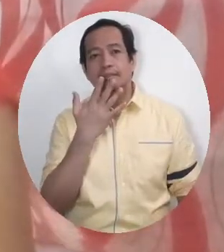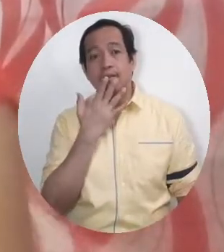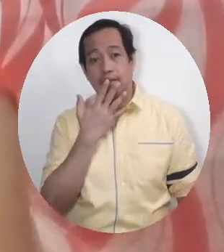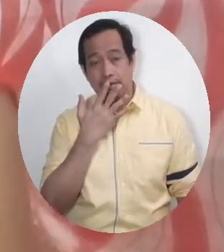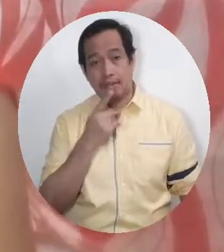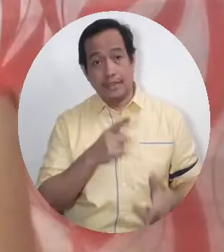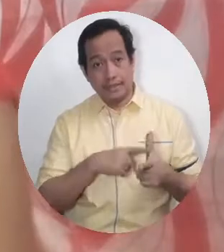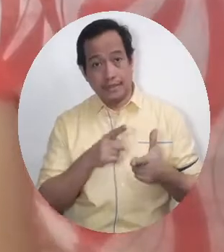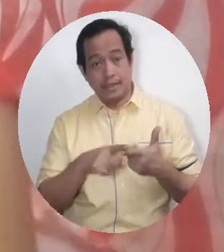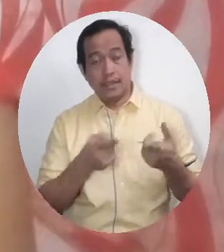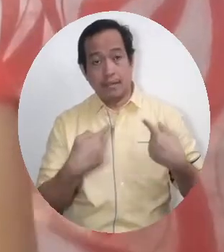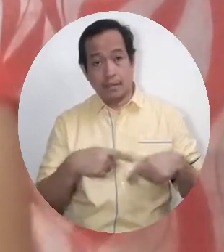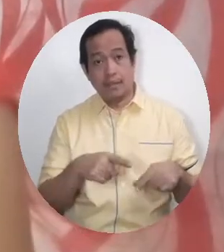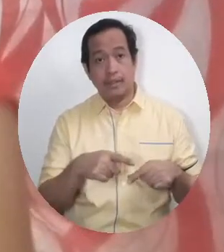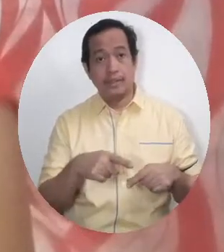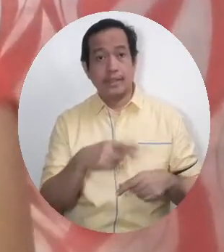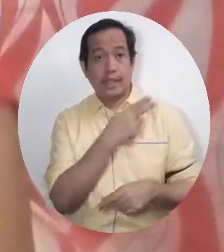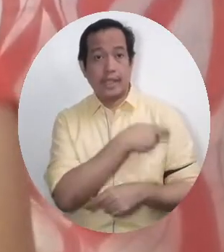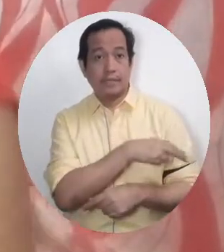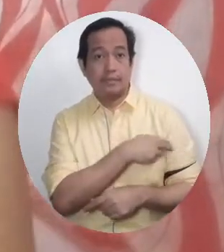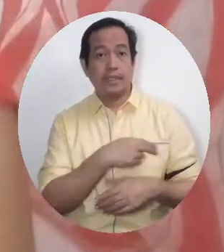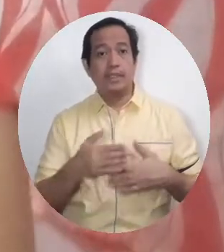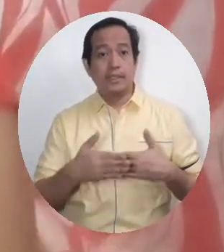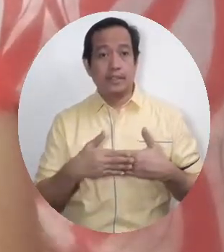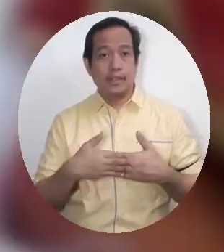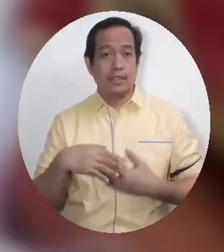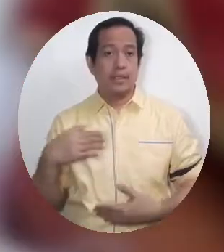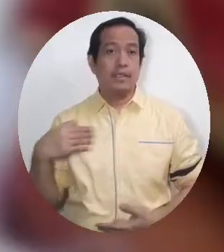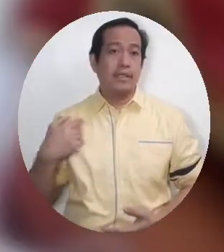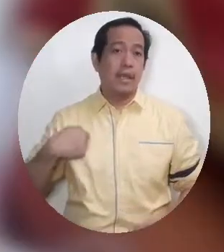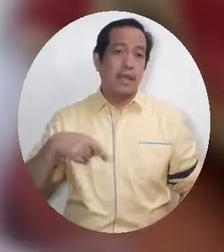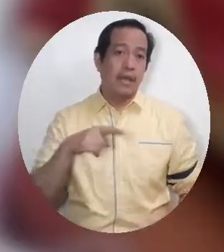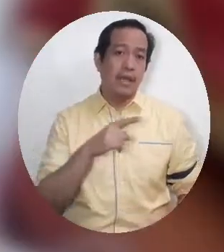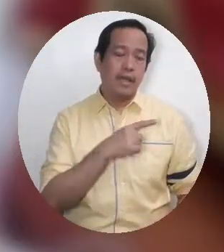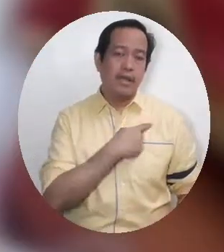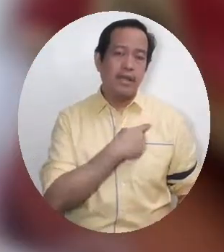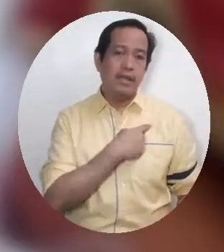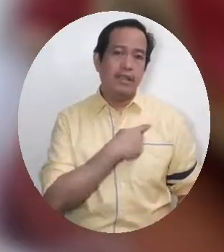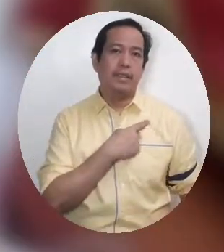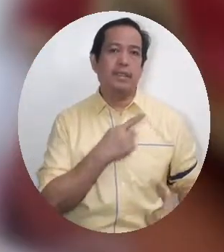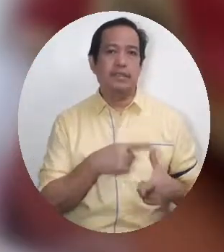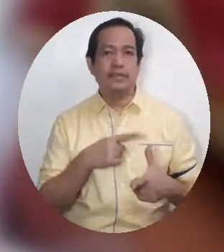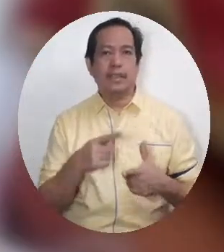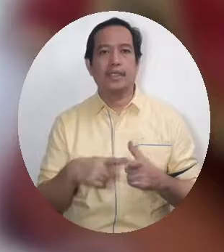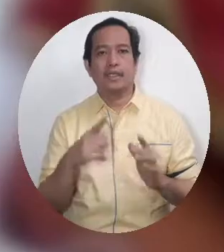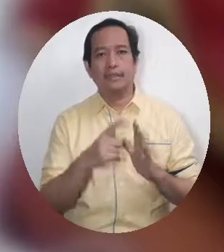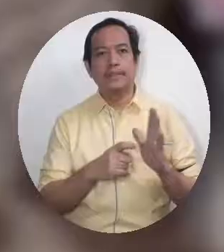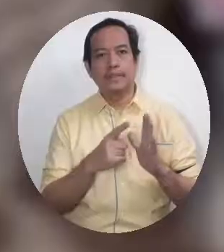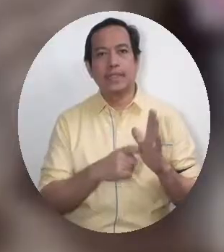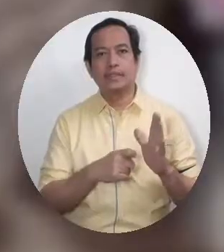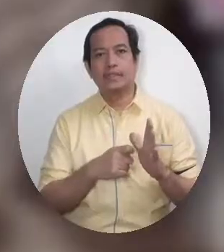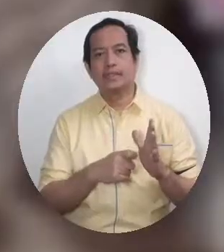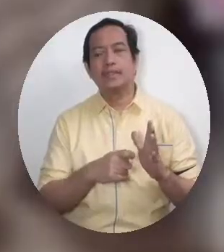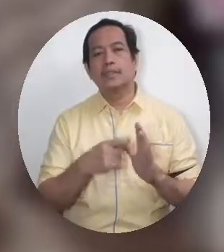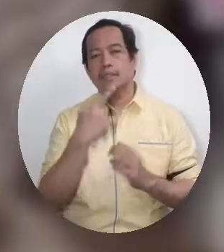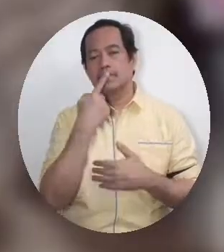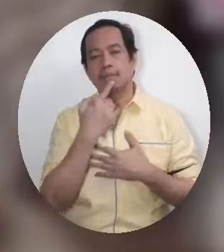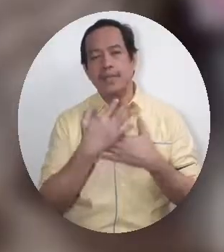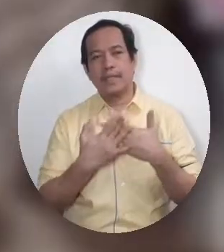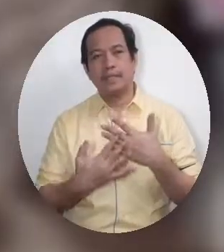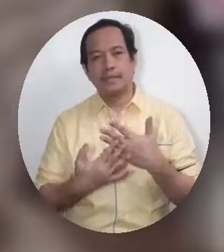kulay. Nila ko po siya talaga sa hospital dito malapit sa amin. Pinatest ko yung dugo,